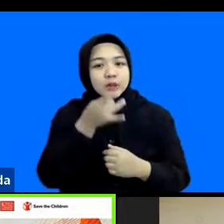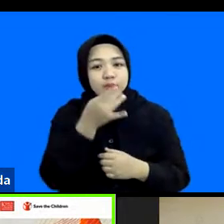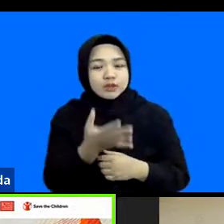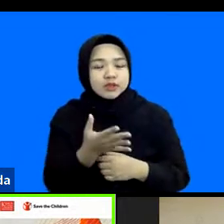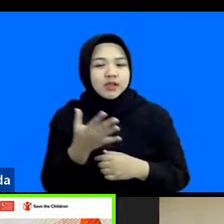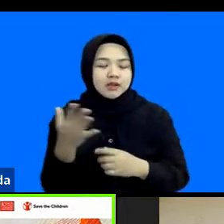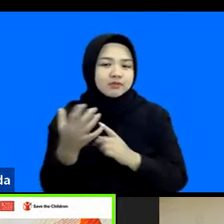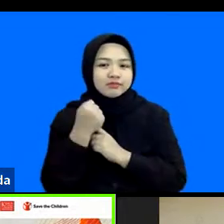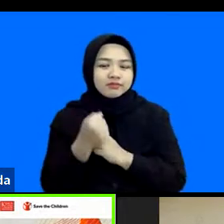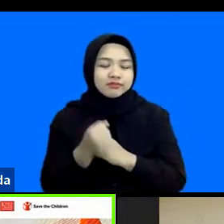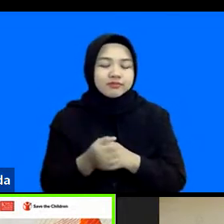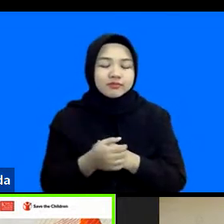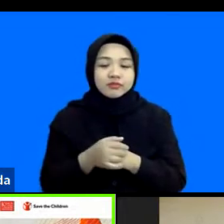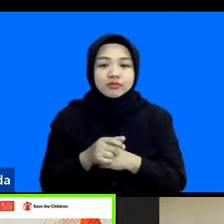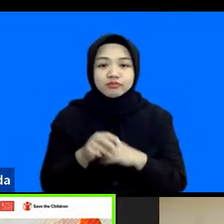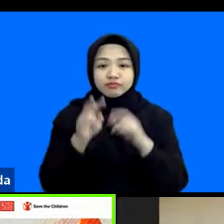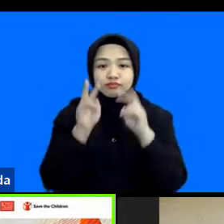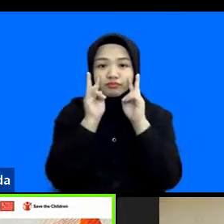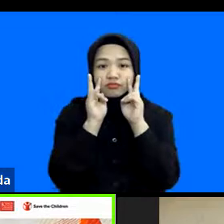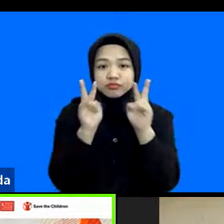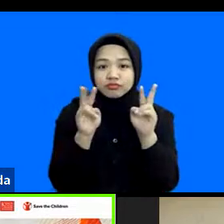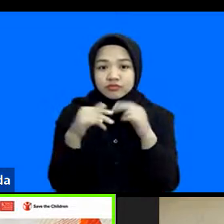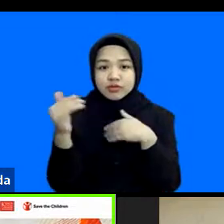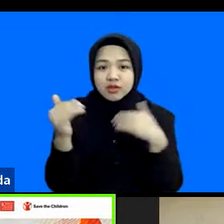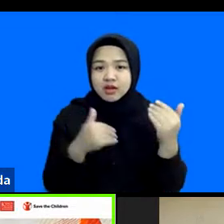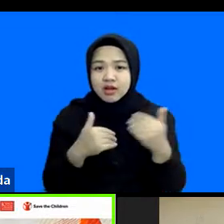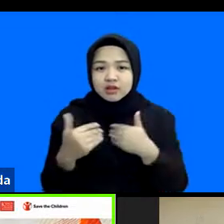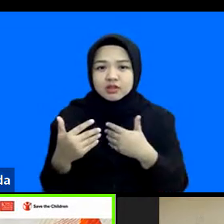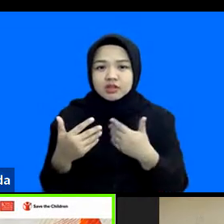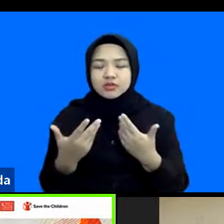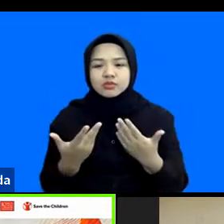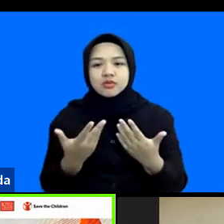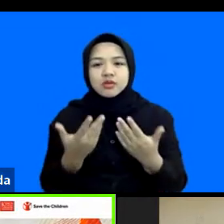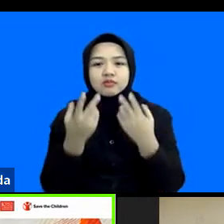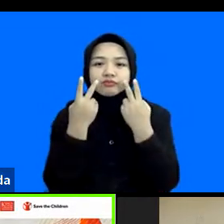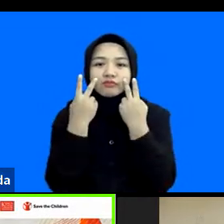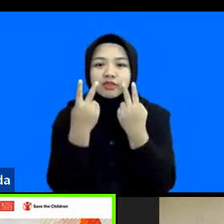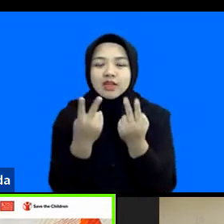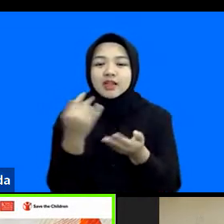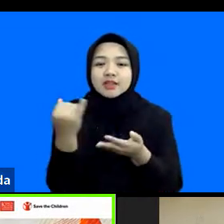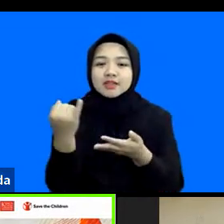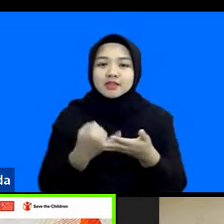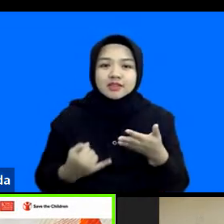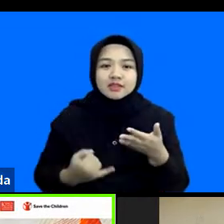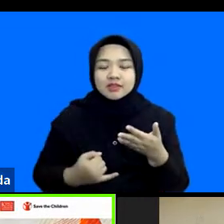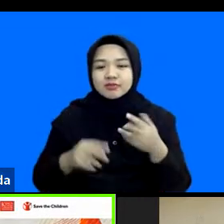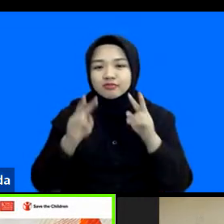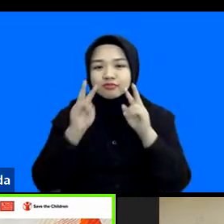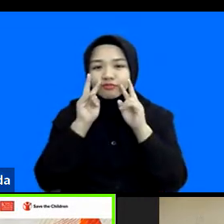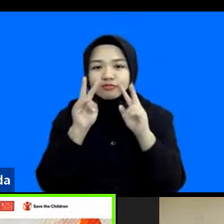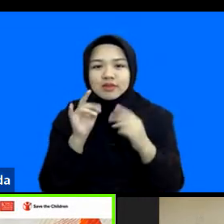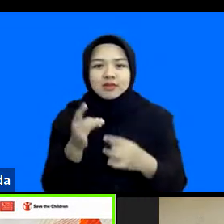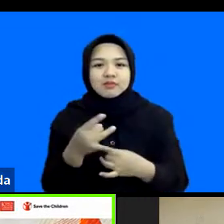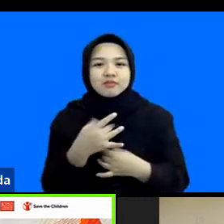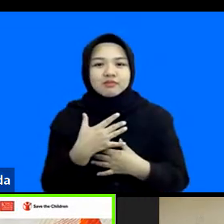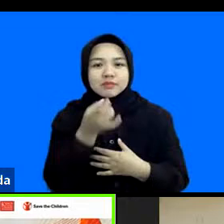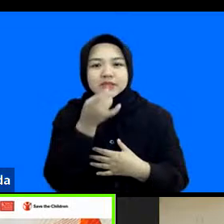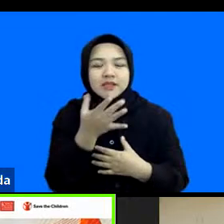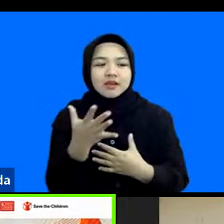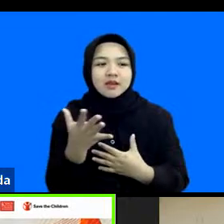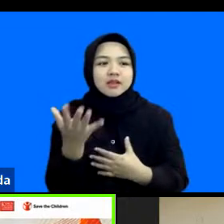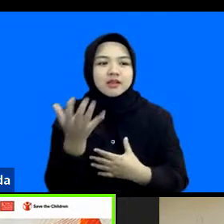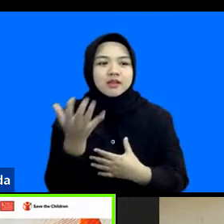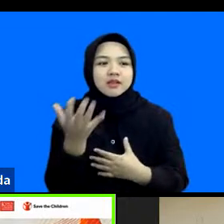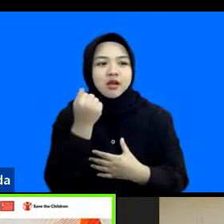Jadi penonton atau yang hadir undangan juga tidak hanya melihat seninya, tapi pesannya juga ketangkep. Oh,